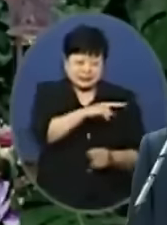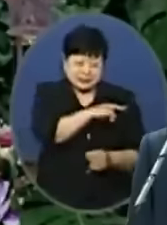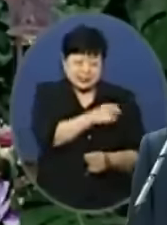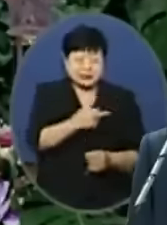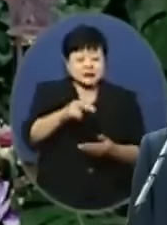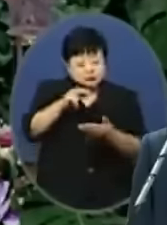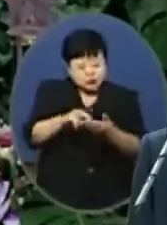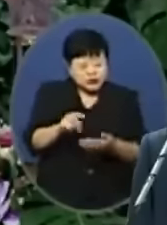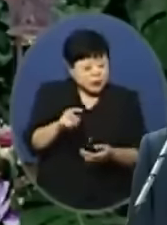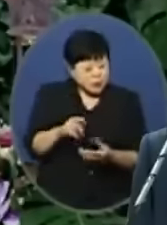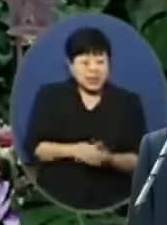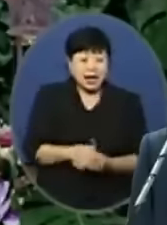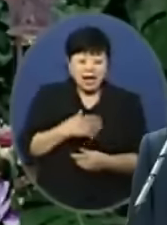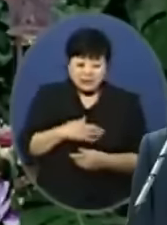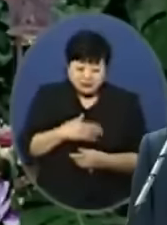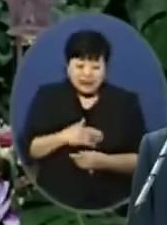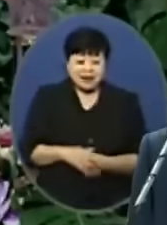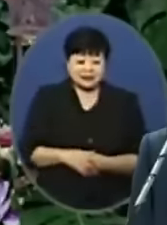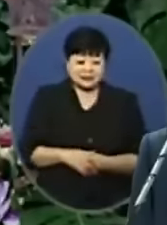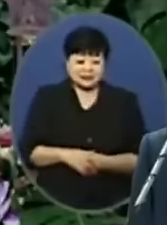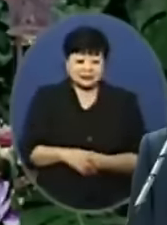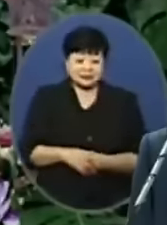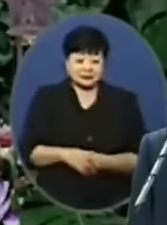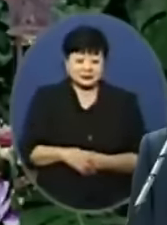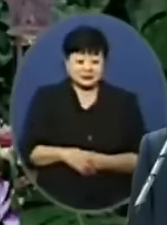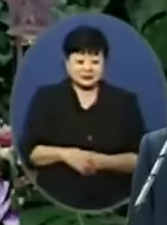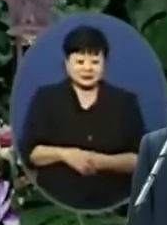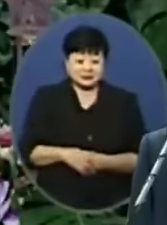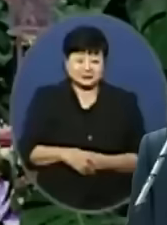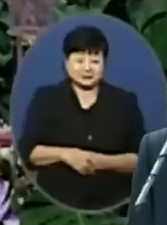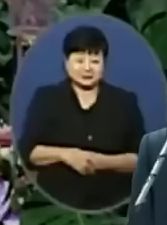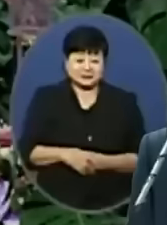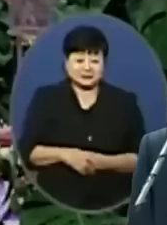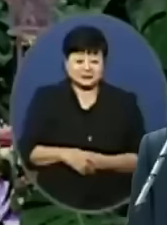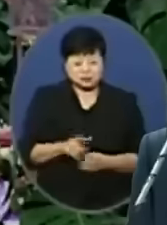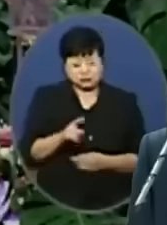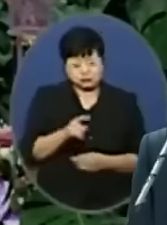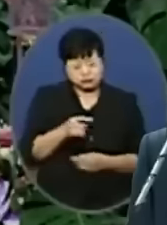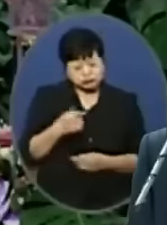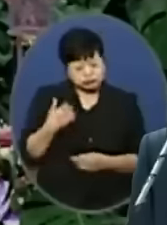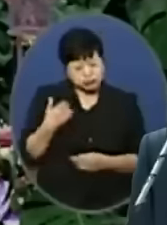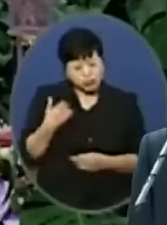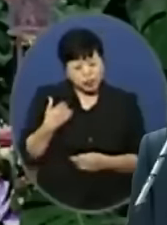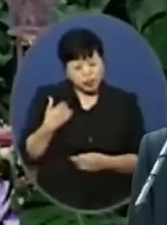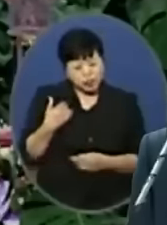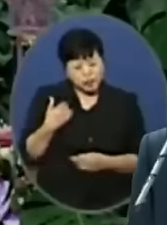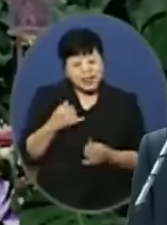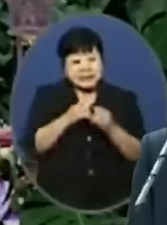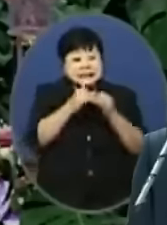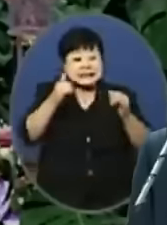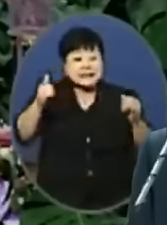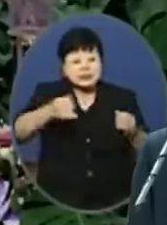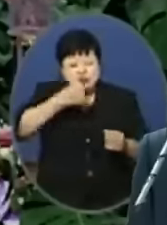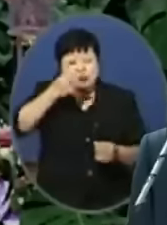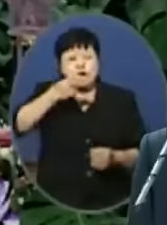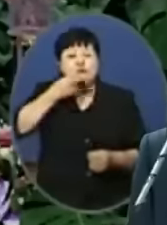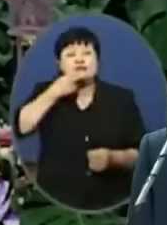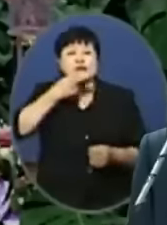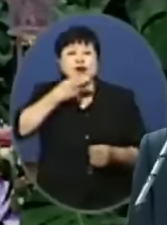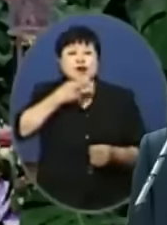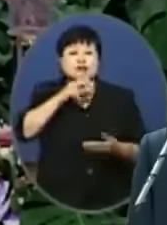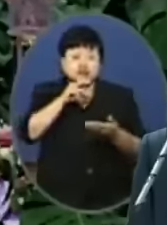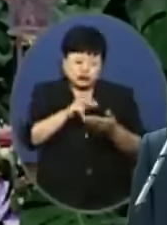큰 문제가 무엇인지 아십니까? 내가 당황했으니까 그것은 사람들에게 꿈이 없다는